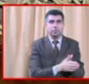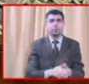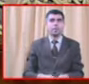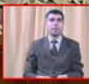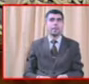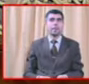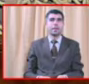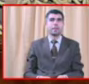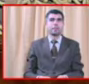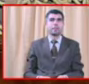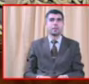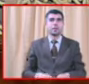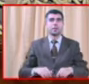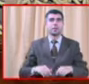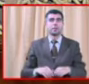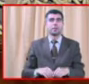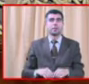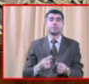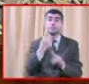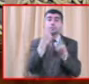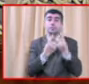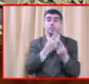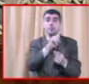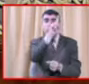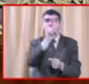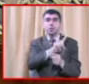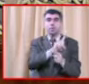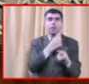لكم تعقيب السيدة، هل هناك من تعقيب إضافي؟ أولا